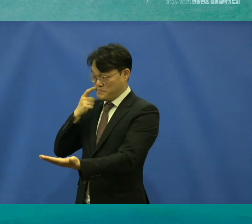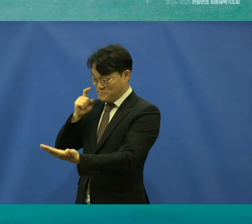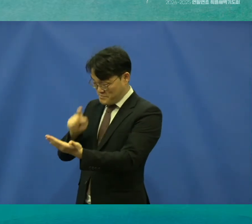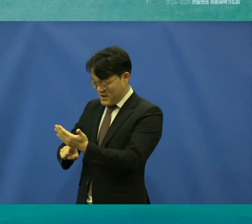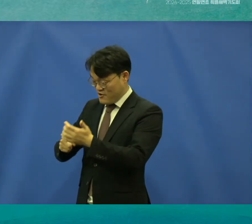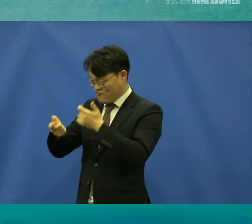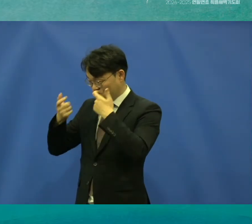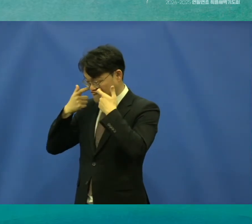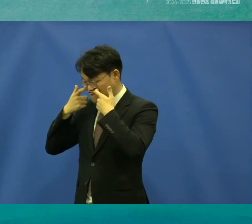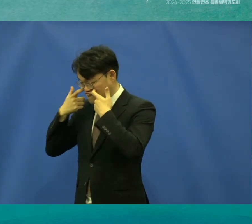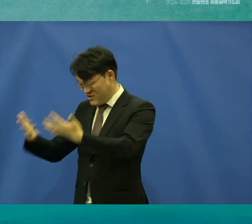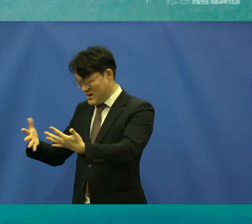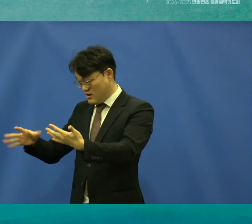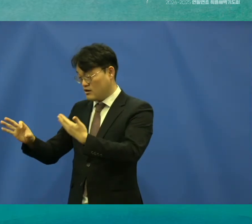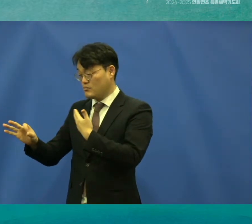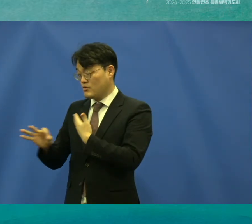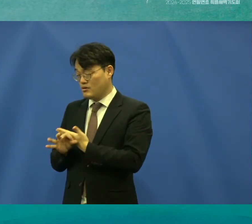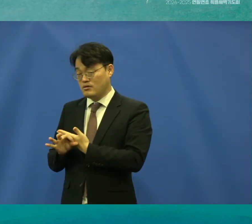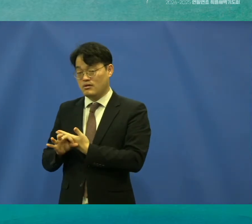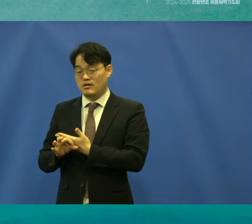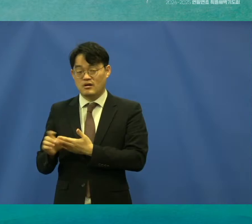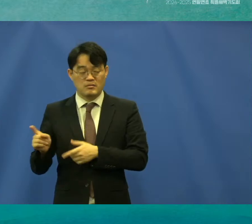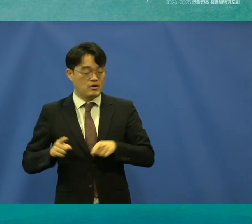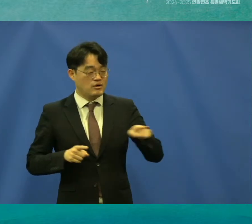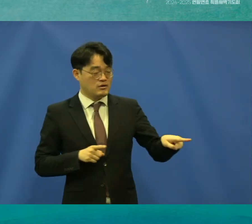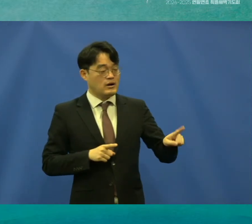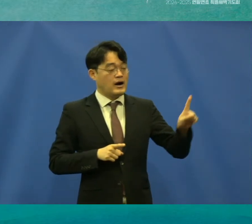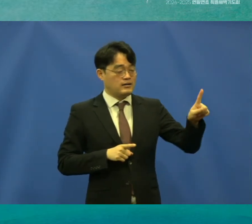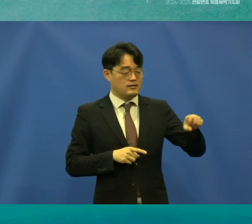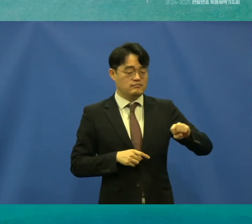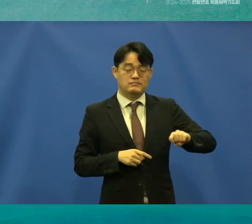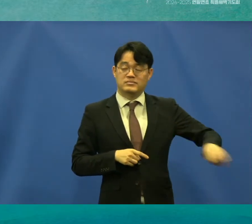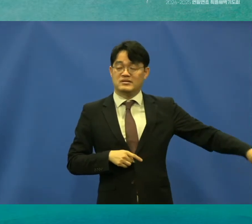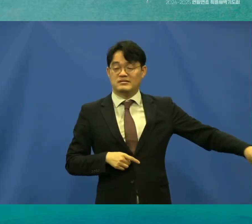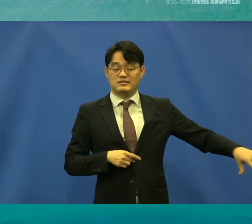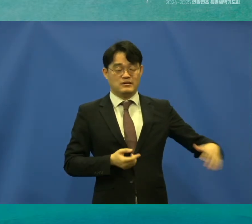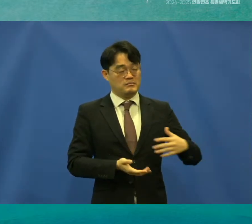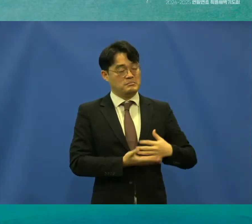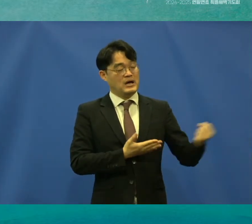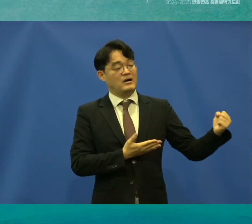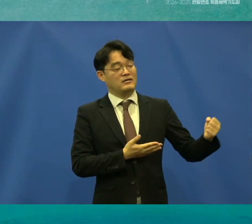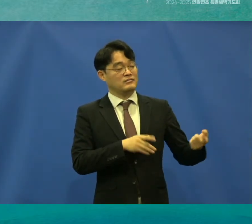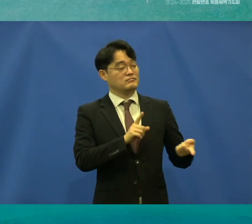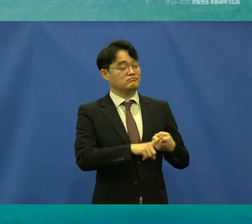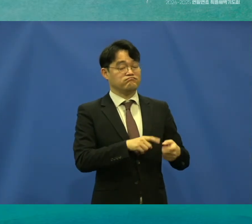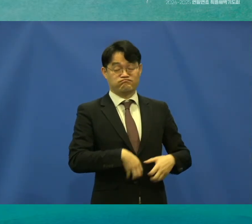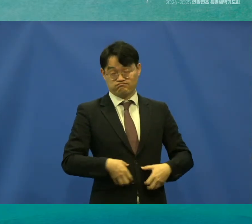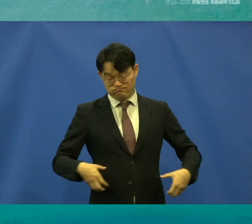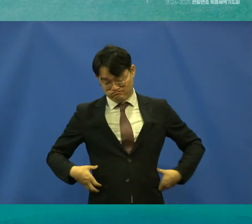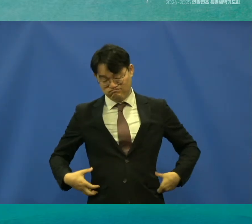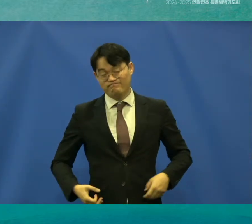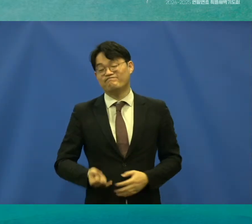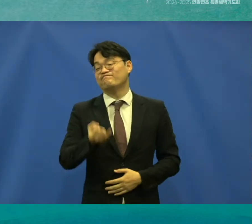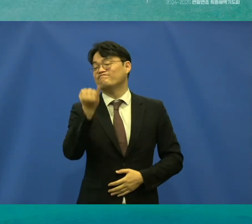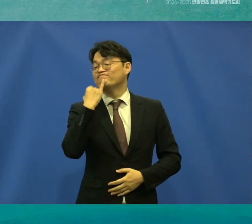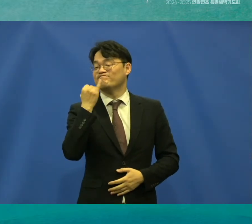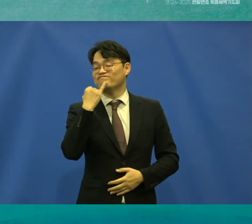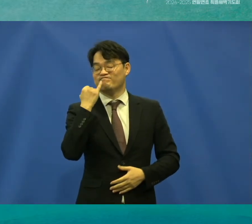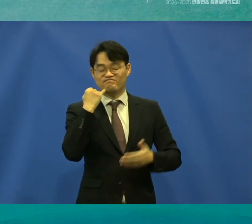이래도 되고 저래도 되고 상관없어요. 저절로 마음이 넓어져요. 뭐 마음을